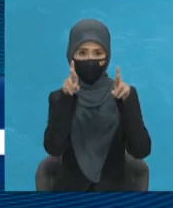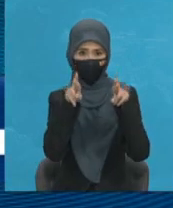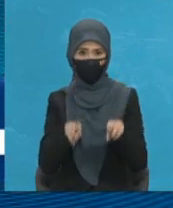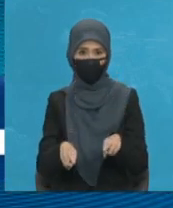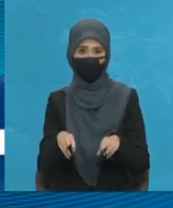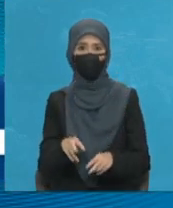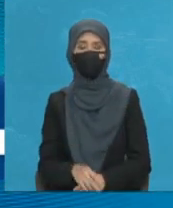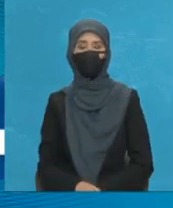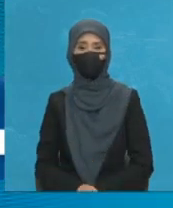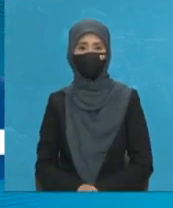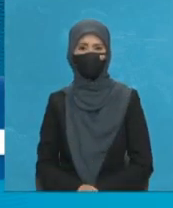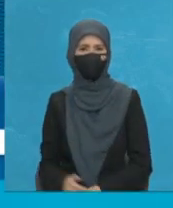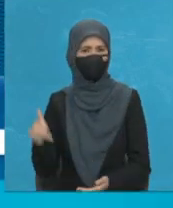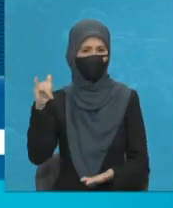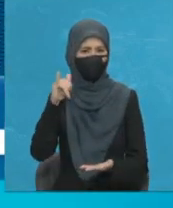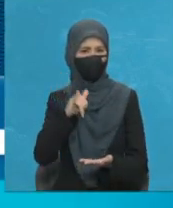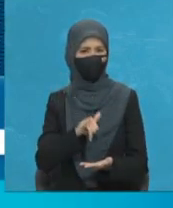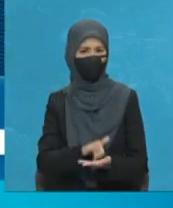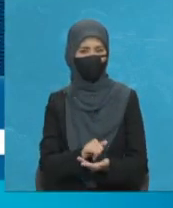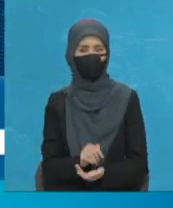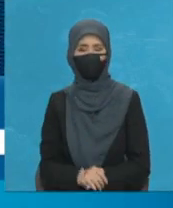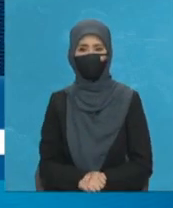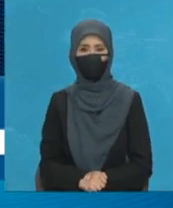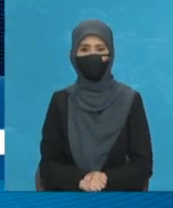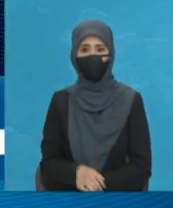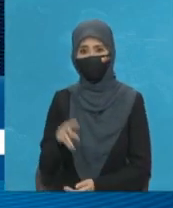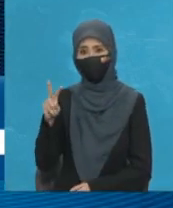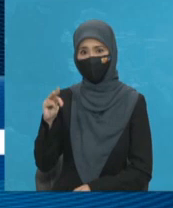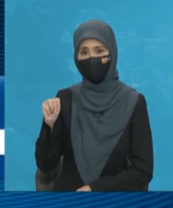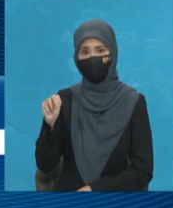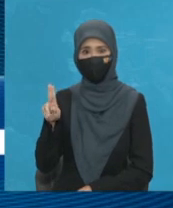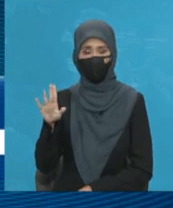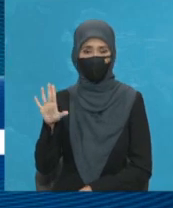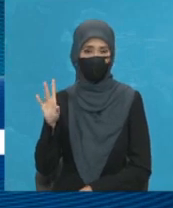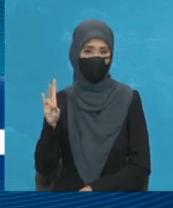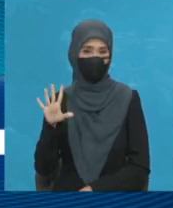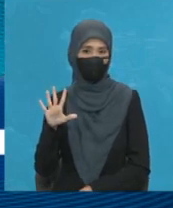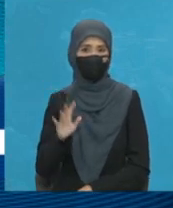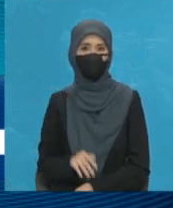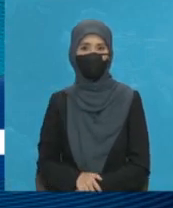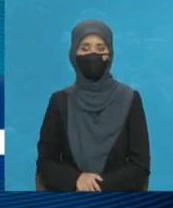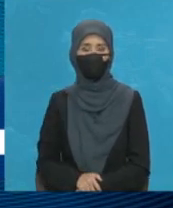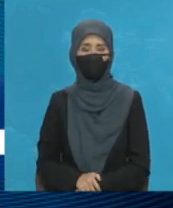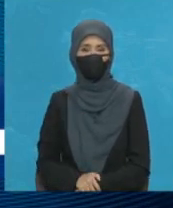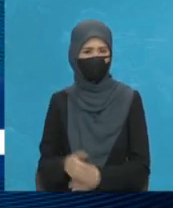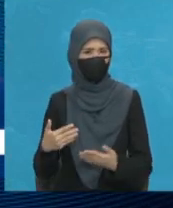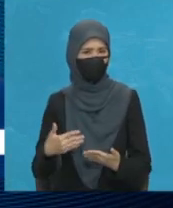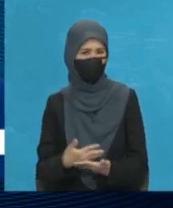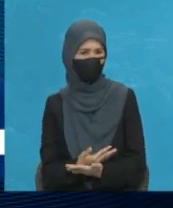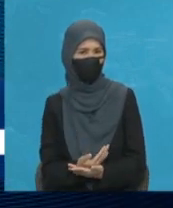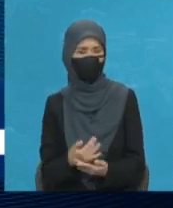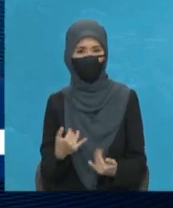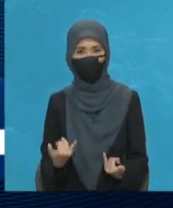berikutan dengan nahas pesawat China is then move 5735 di wilayah guangxi paru-paru ini